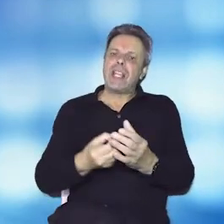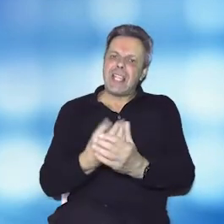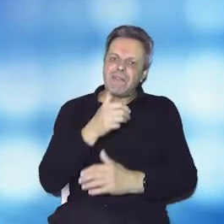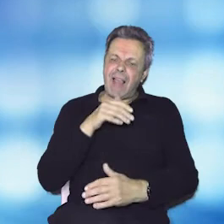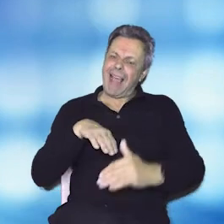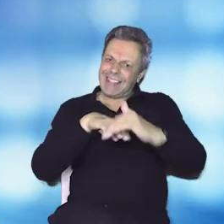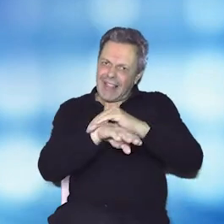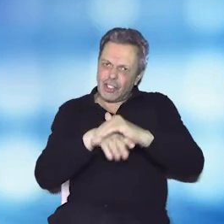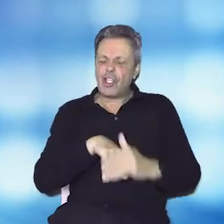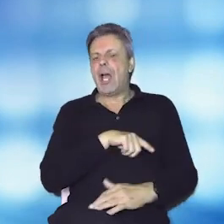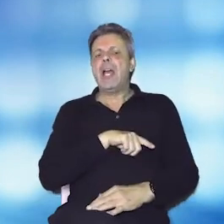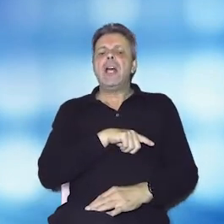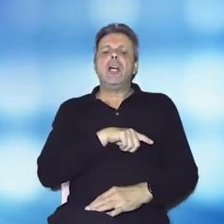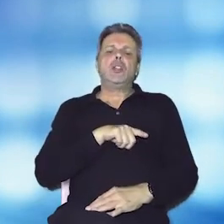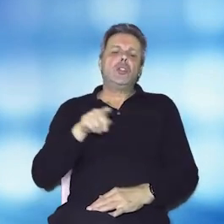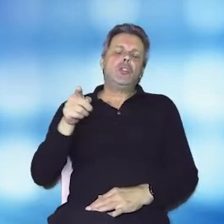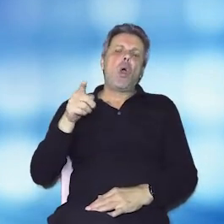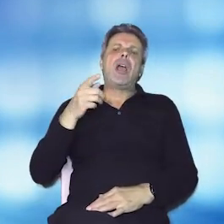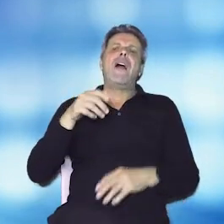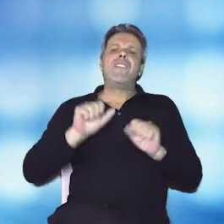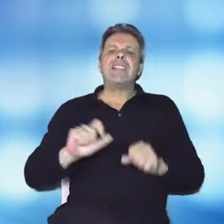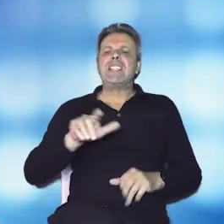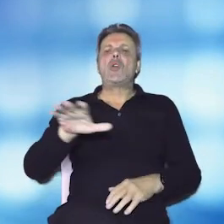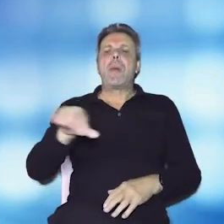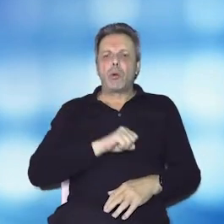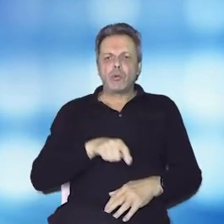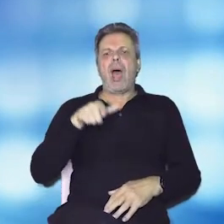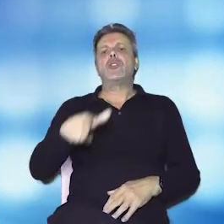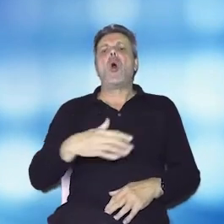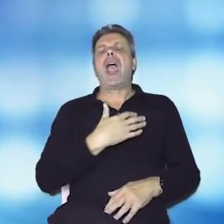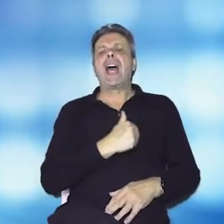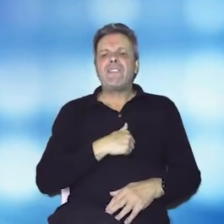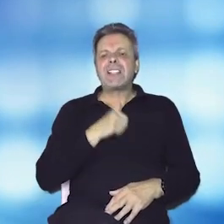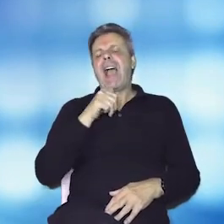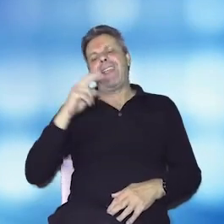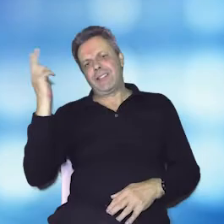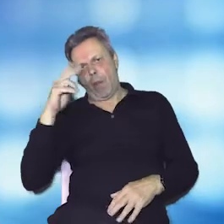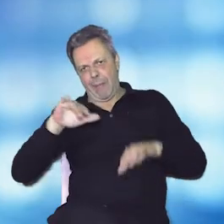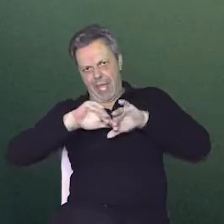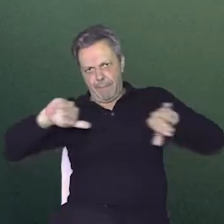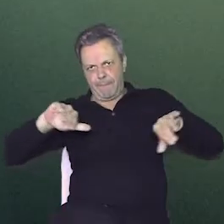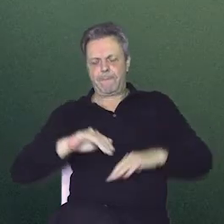i skladištiti ga dok ga vlasnici ne preuzmu. To su Republika Hrvatska i Republika Slovenija.